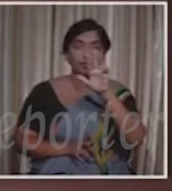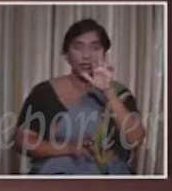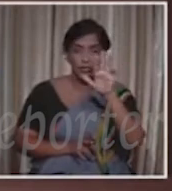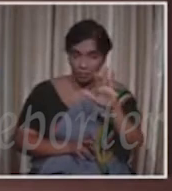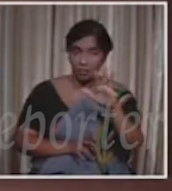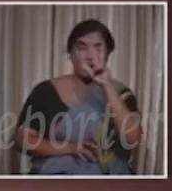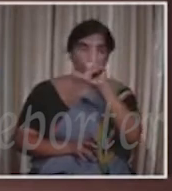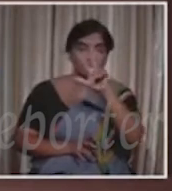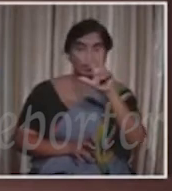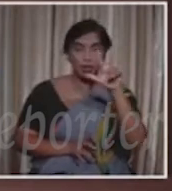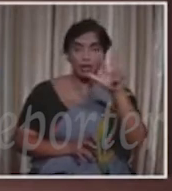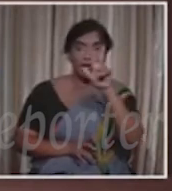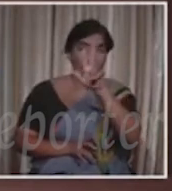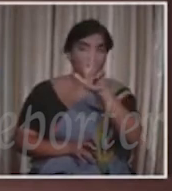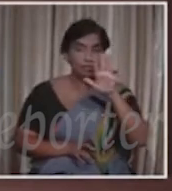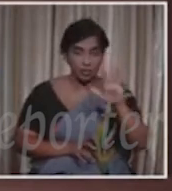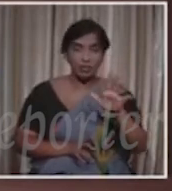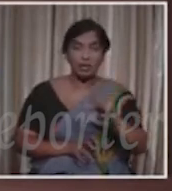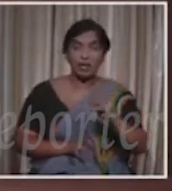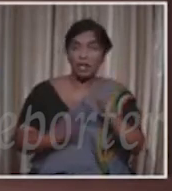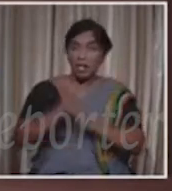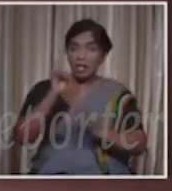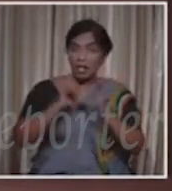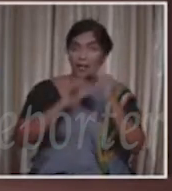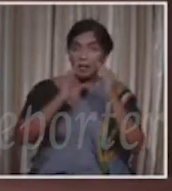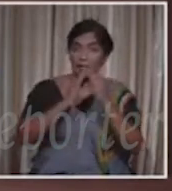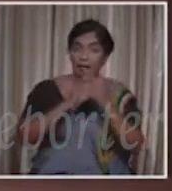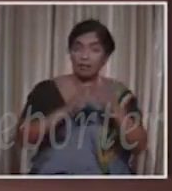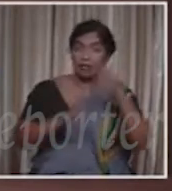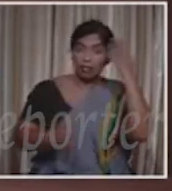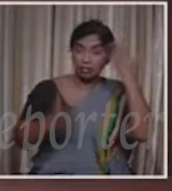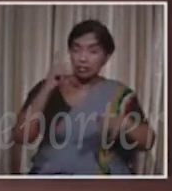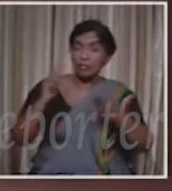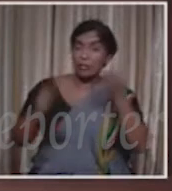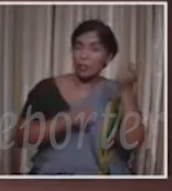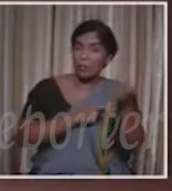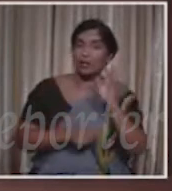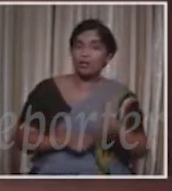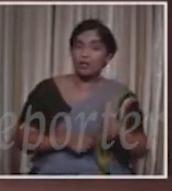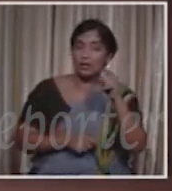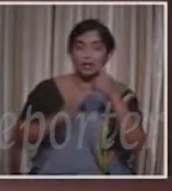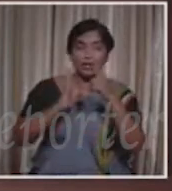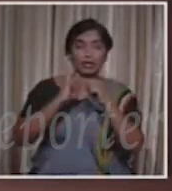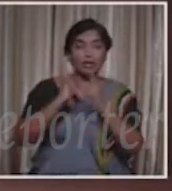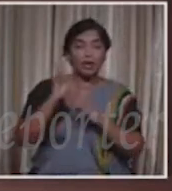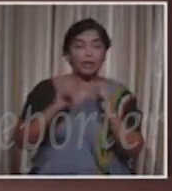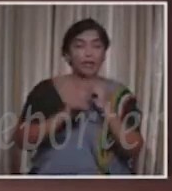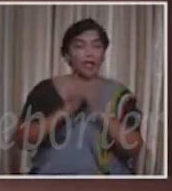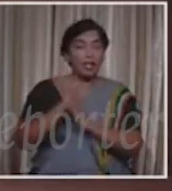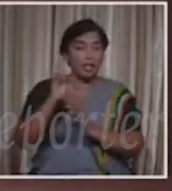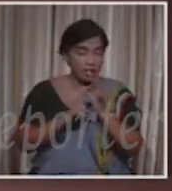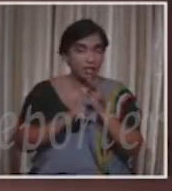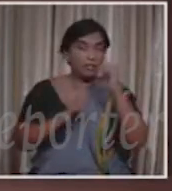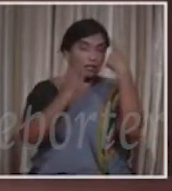1988 89 අමාත්‍යවරුන්ගේ ගෙවල් වල වදකාගාර තියාගෙන ගියා එක්සත් ජාතික පක්ෂ මන්ත්‍රීවරු එමතරෝ ලැයිස්තු හැදුවා ශ්‍රී ලංකා